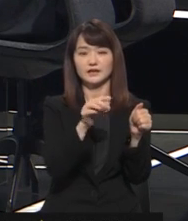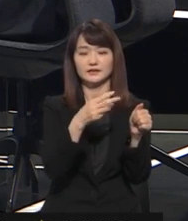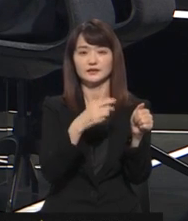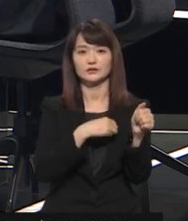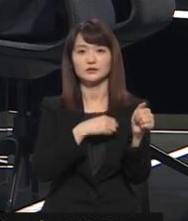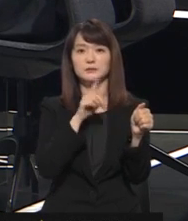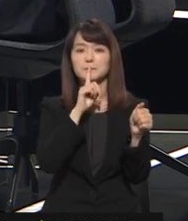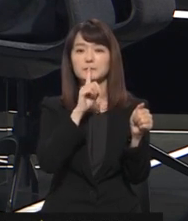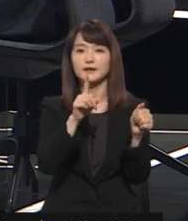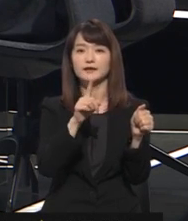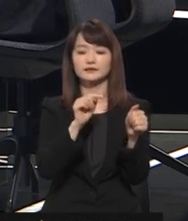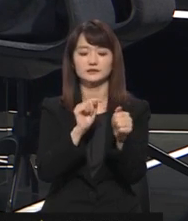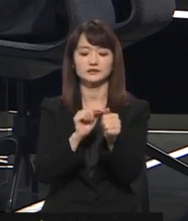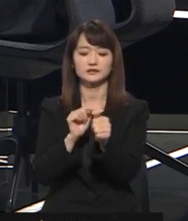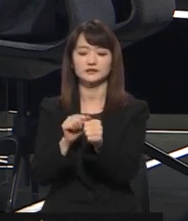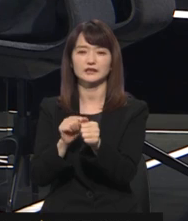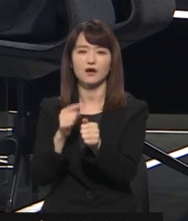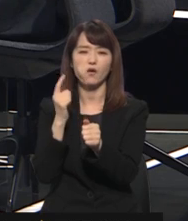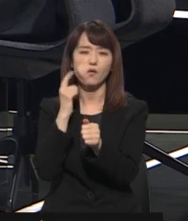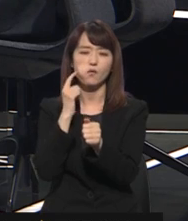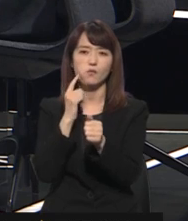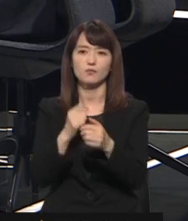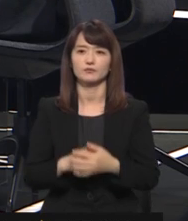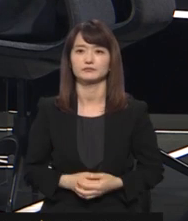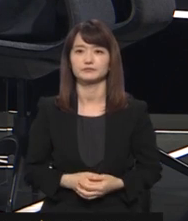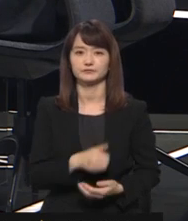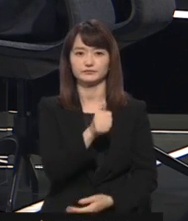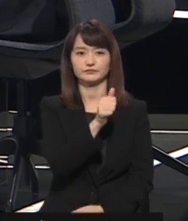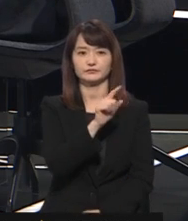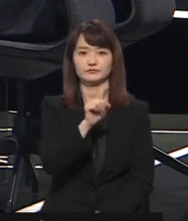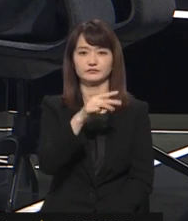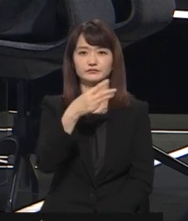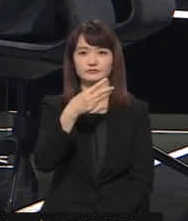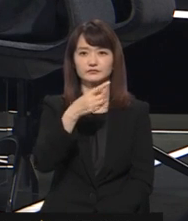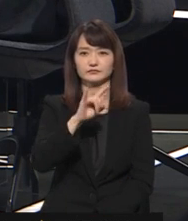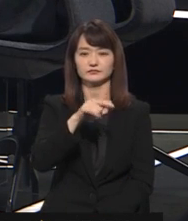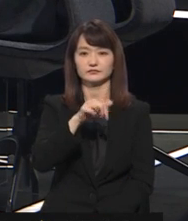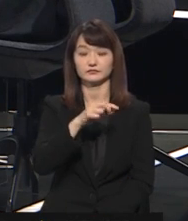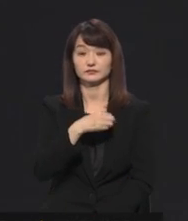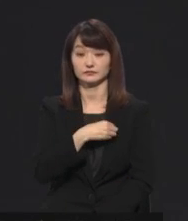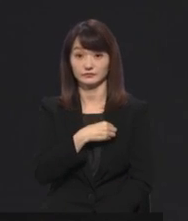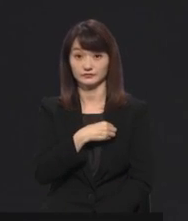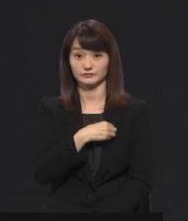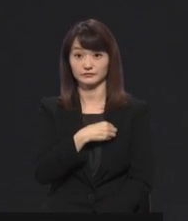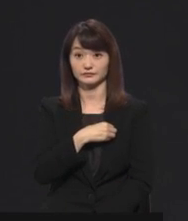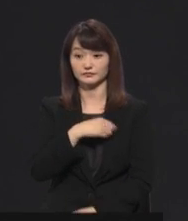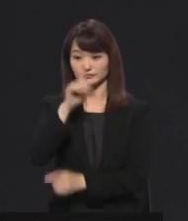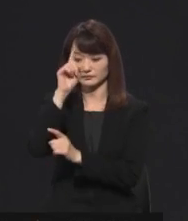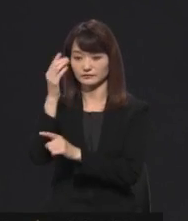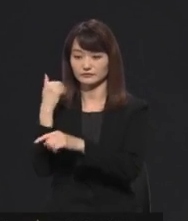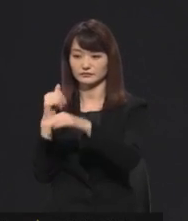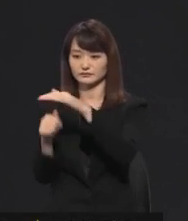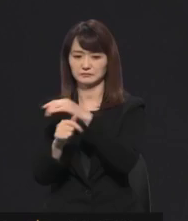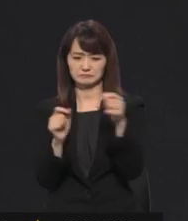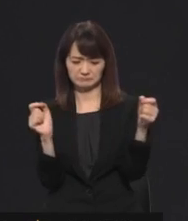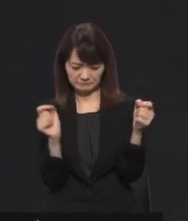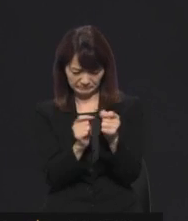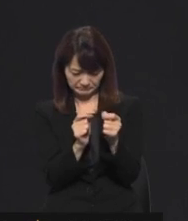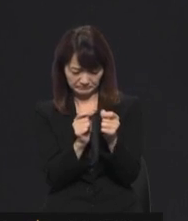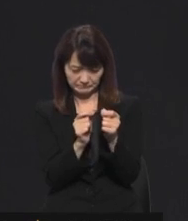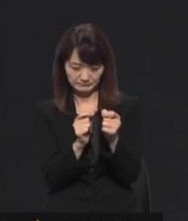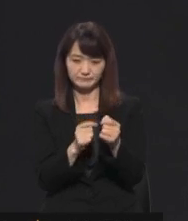얘긴데 통이 하십니까 하태경 우리 이주석 전 대표와 매우매우매우 가까웠던 정치 지 않습니까 예 까만 이주석 선